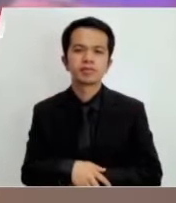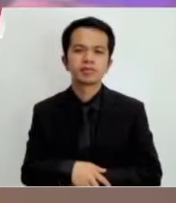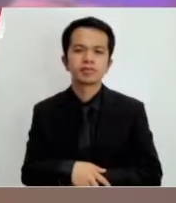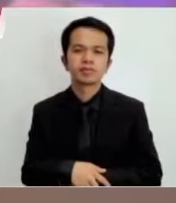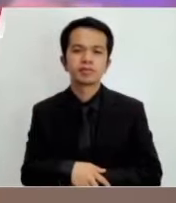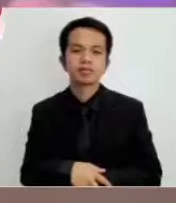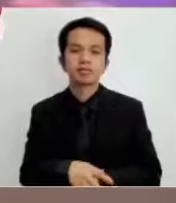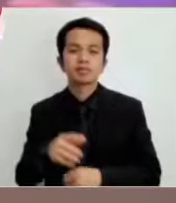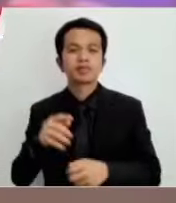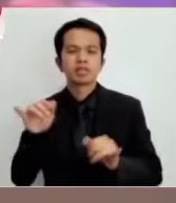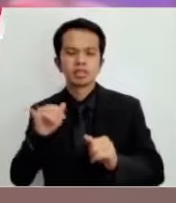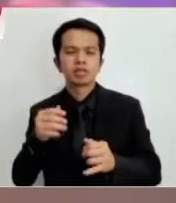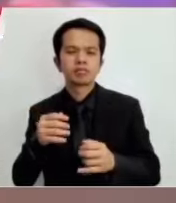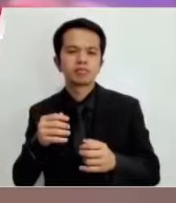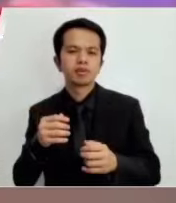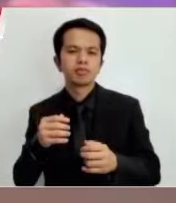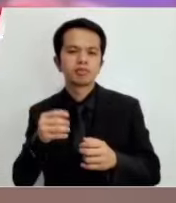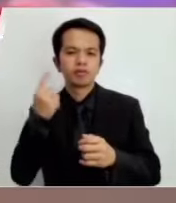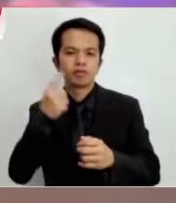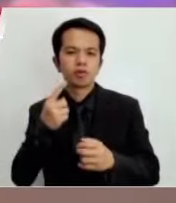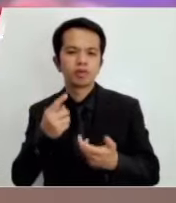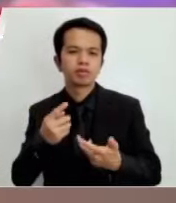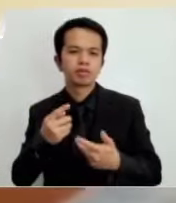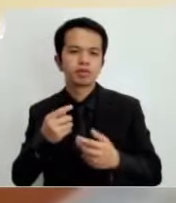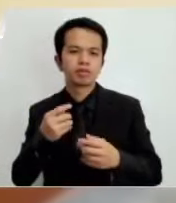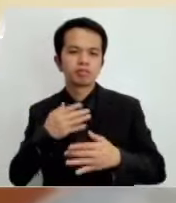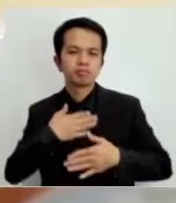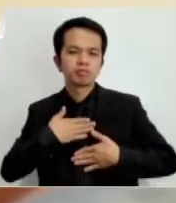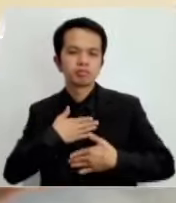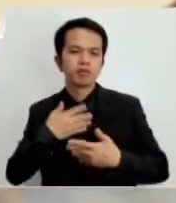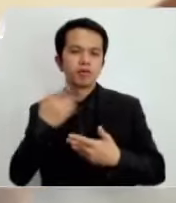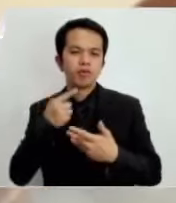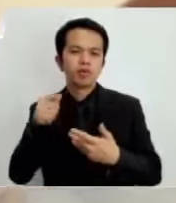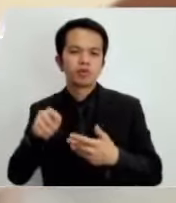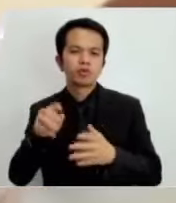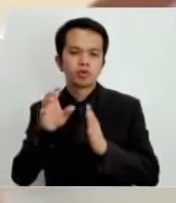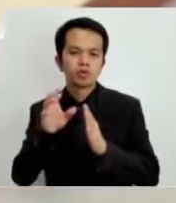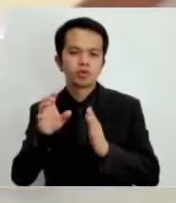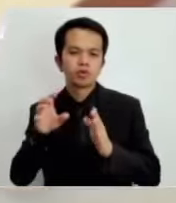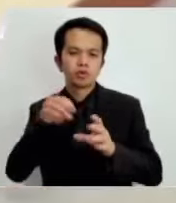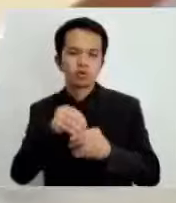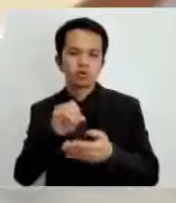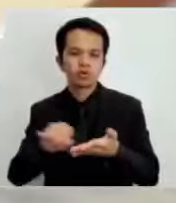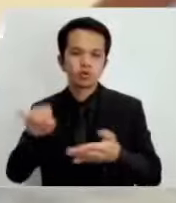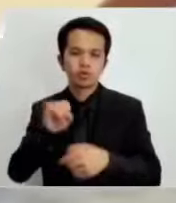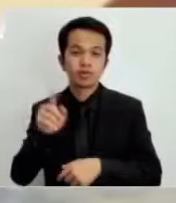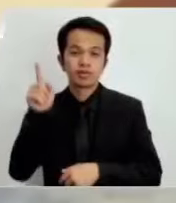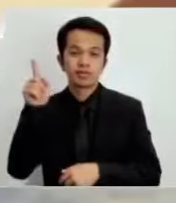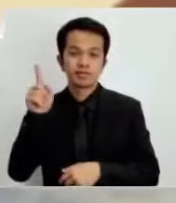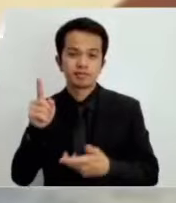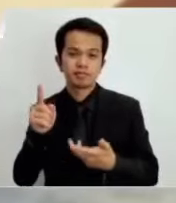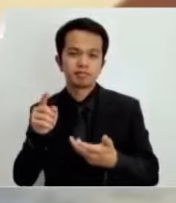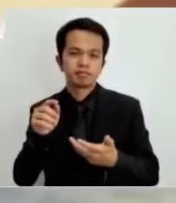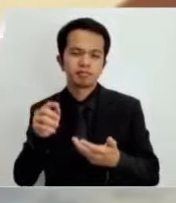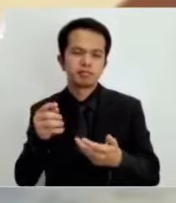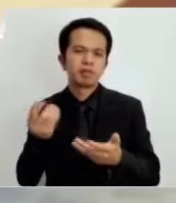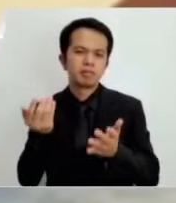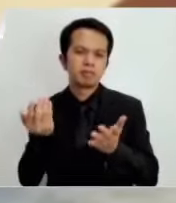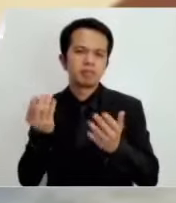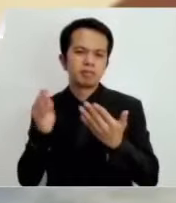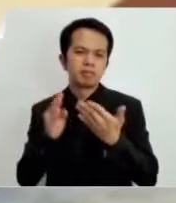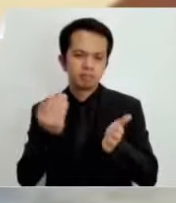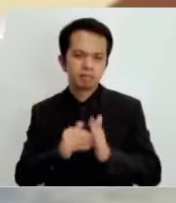na independent ang institution. Parang balik-balik yung mga rumors, so you